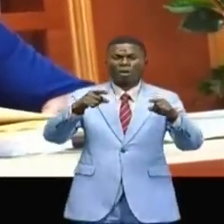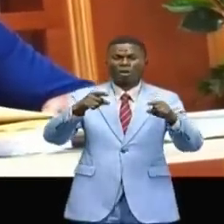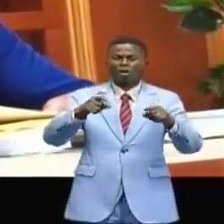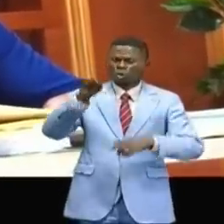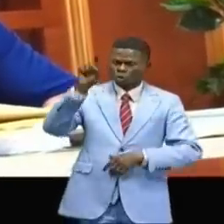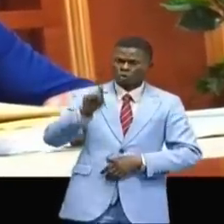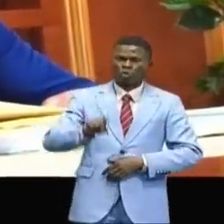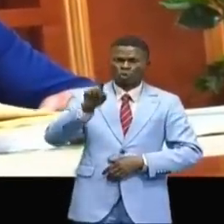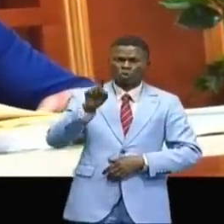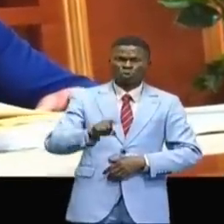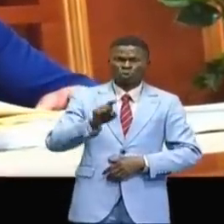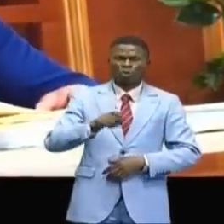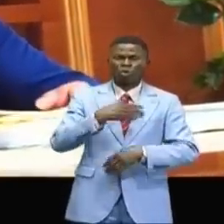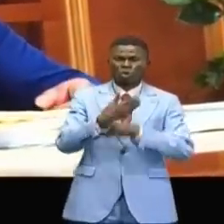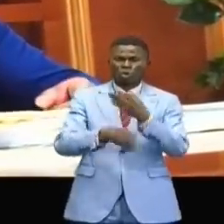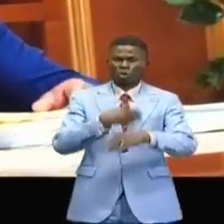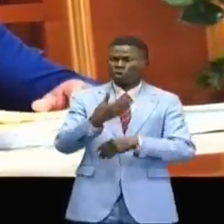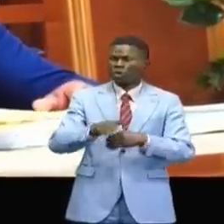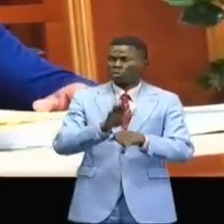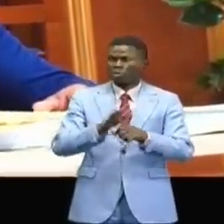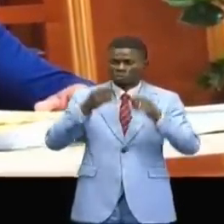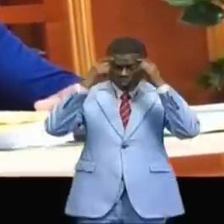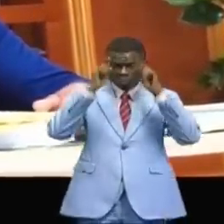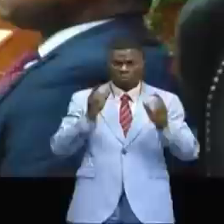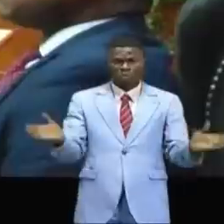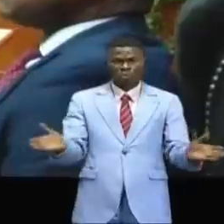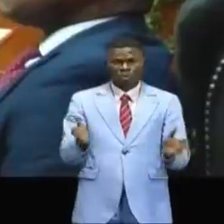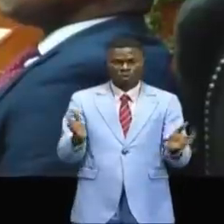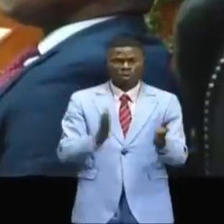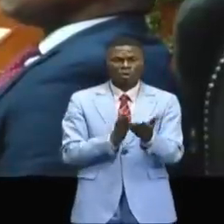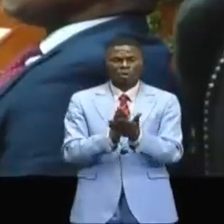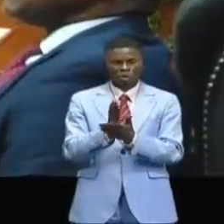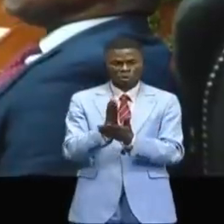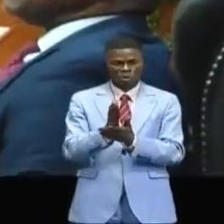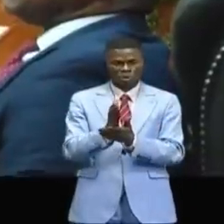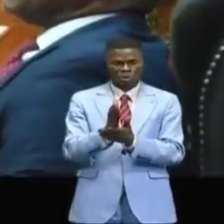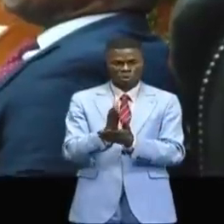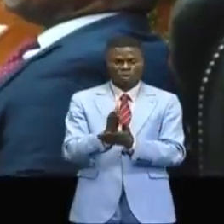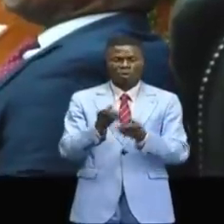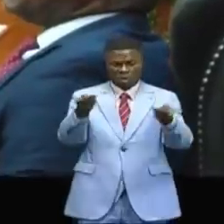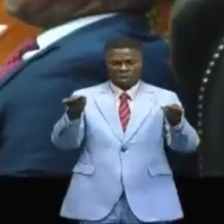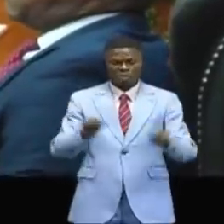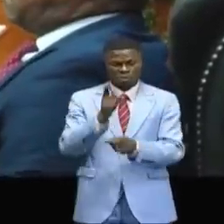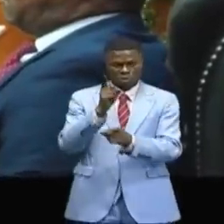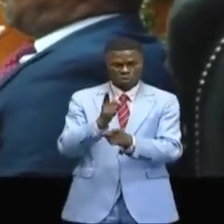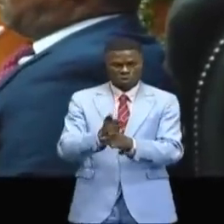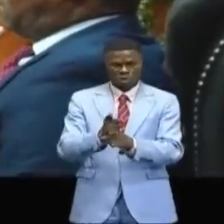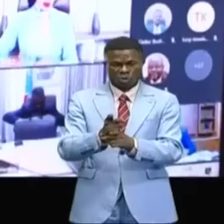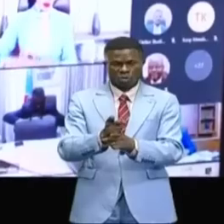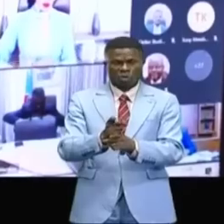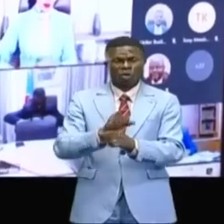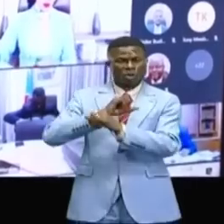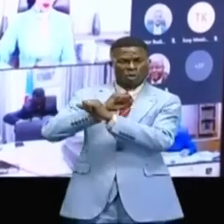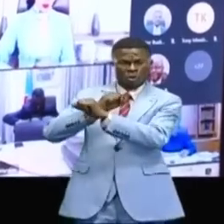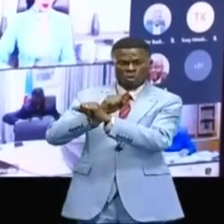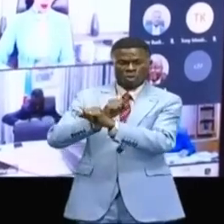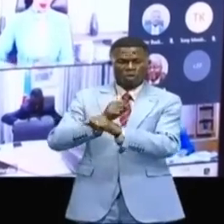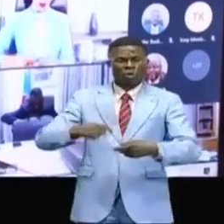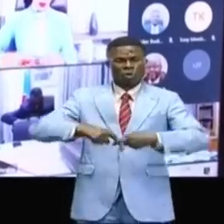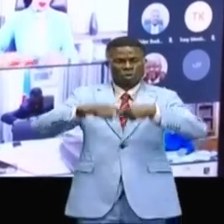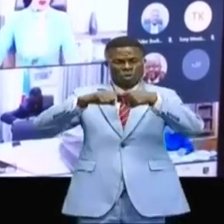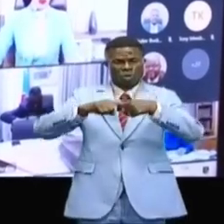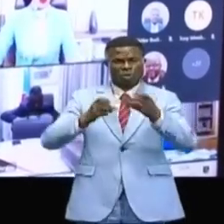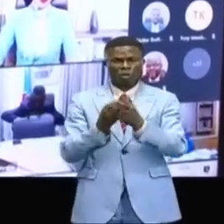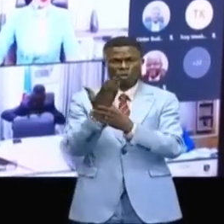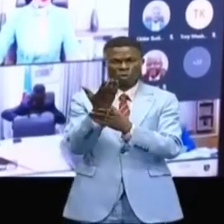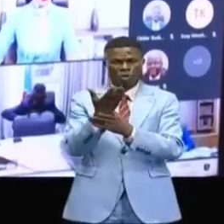l'obligation d'assurer plutôt des mesures d'encadrement idoines en lieu et place d'une totale privation de source des revenus à